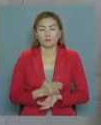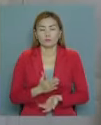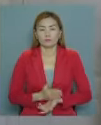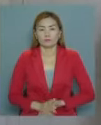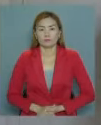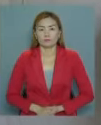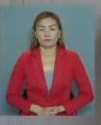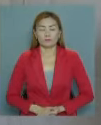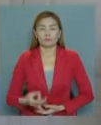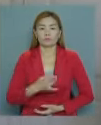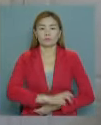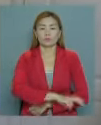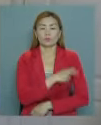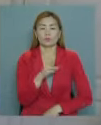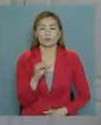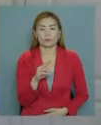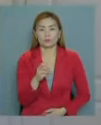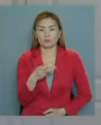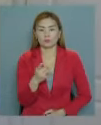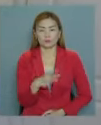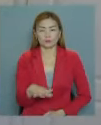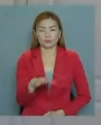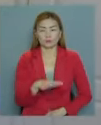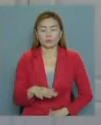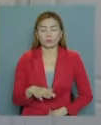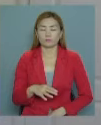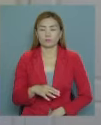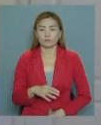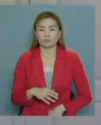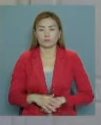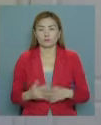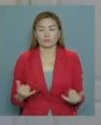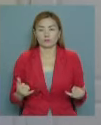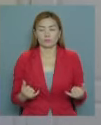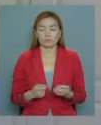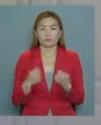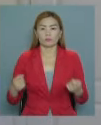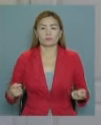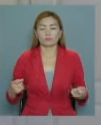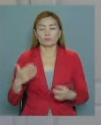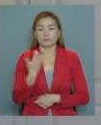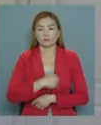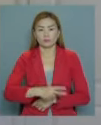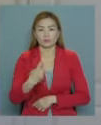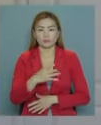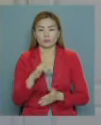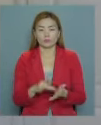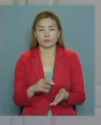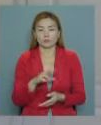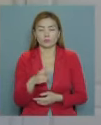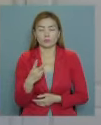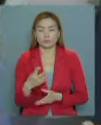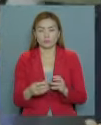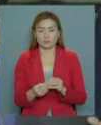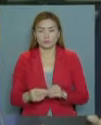на базе районной больницы, Курмангазинской районной больницы, благодаря которому мы открыли инсультный центр второго уровня с января текущего